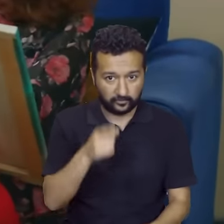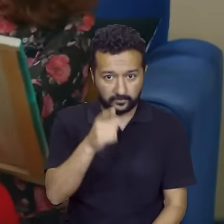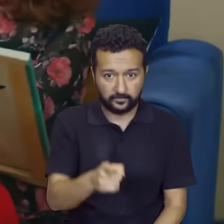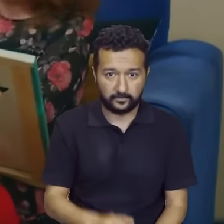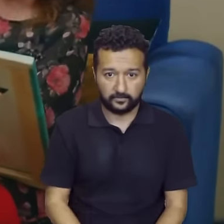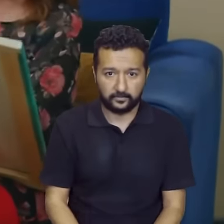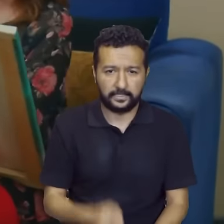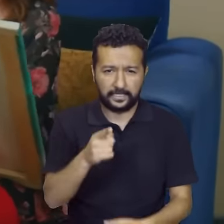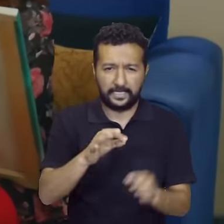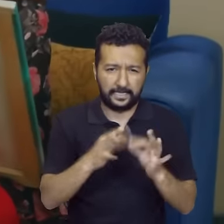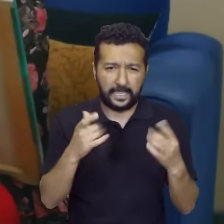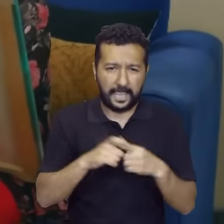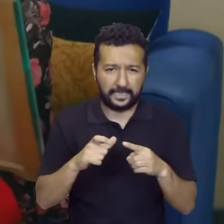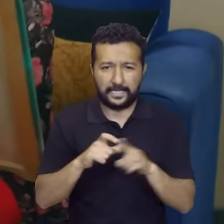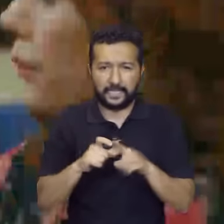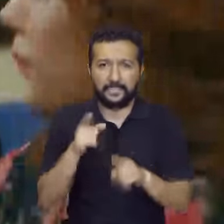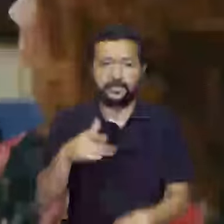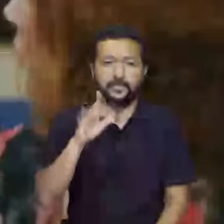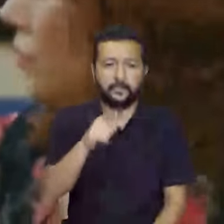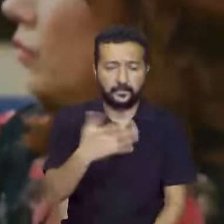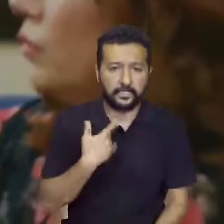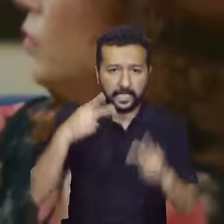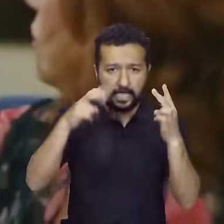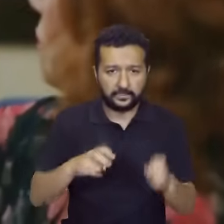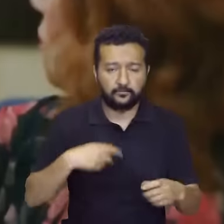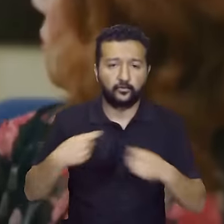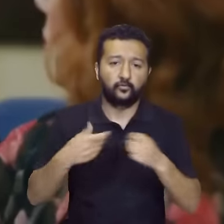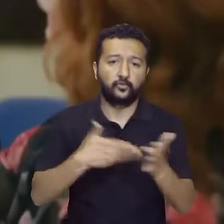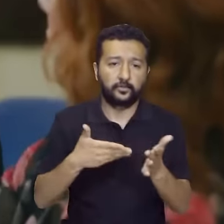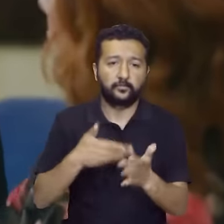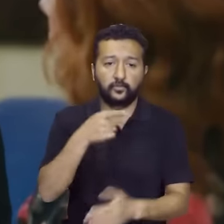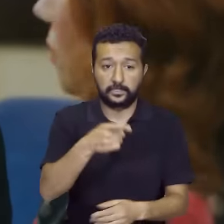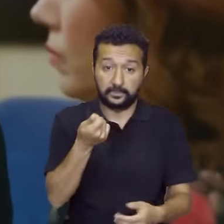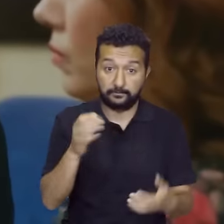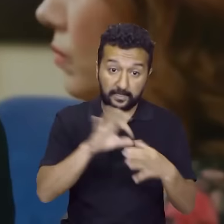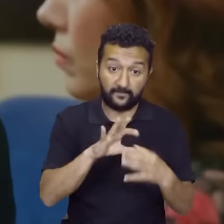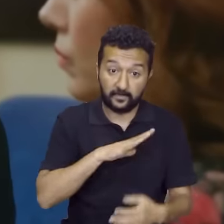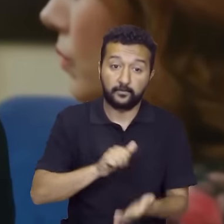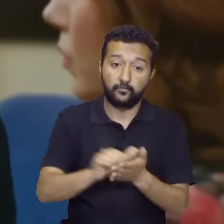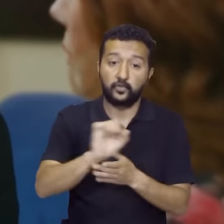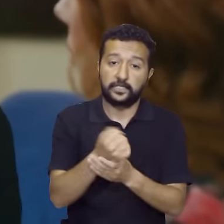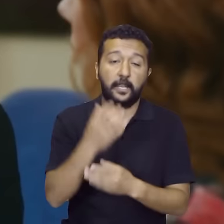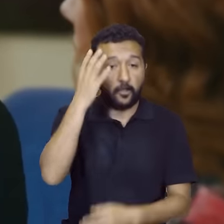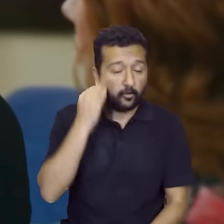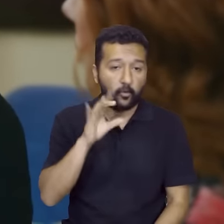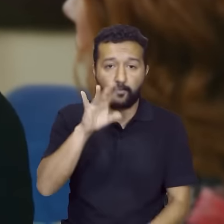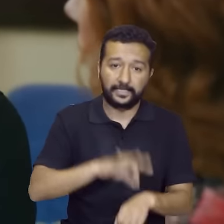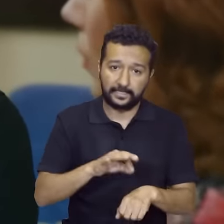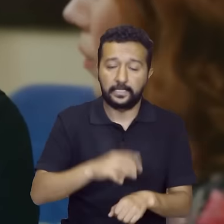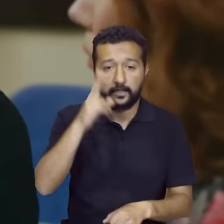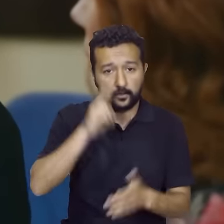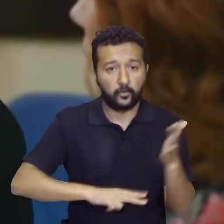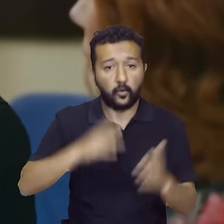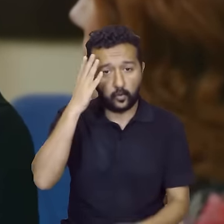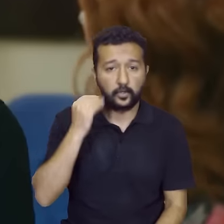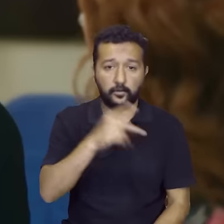ya? Yanağını sıktı. Ya ne enteli ne danteli ya. Ben araştırmacı tüccarım. Ucunda para olunca bütün sanat akımlarını 15 dakikada yalayıp